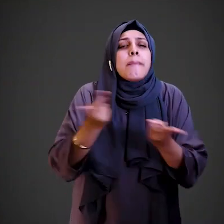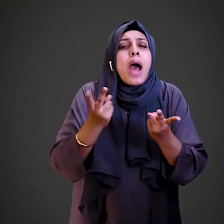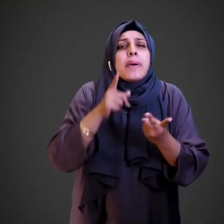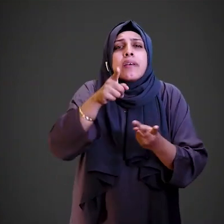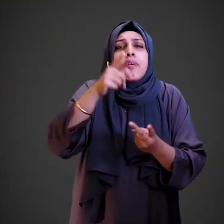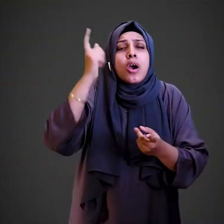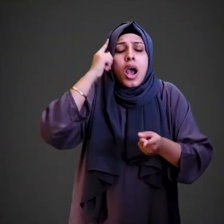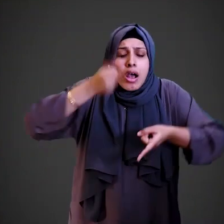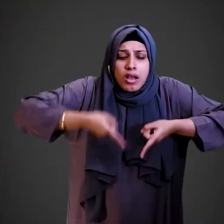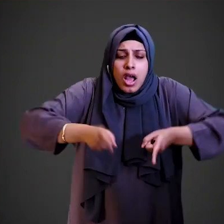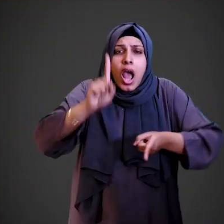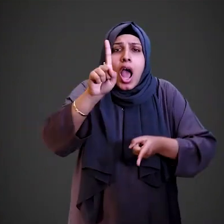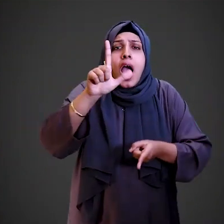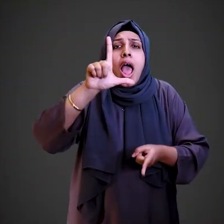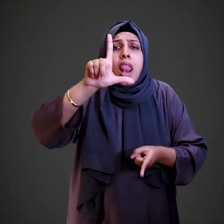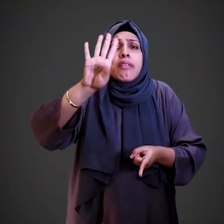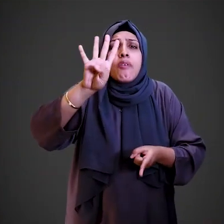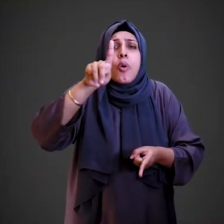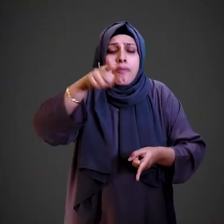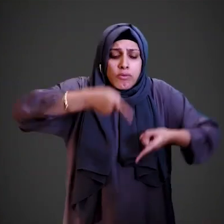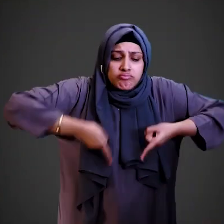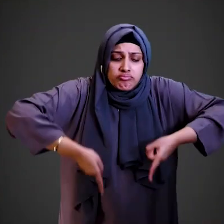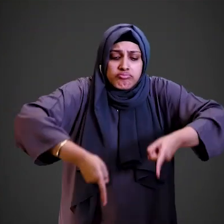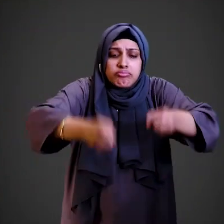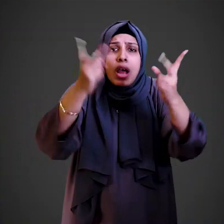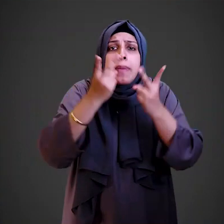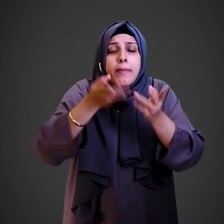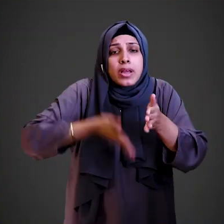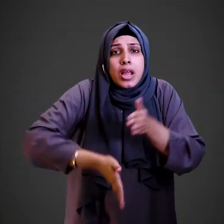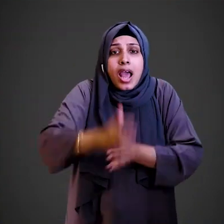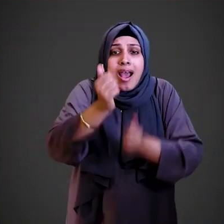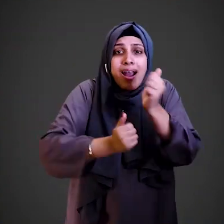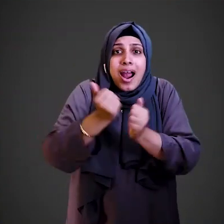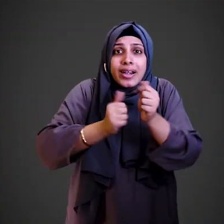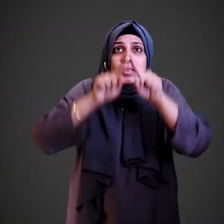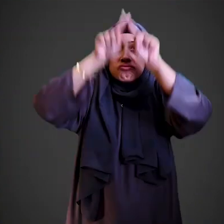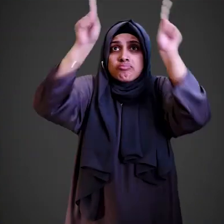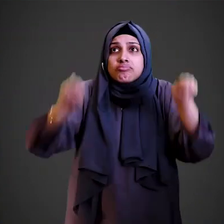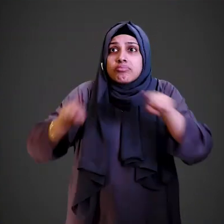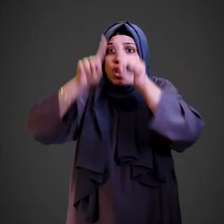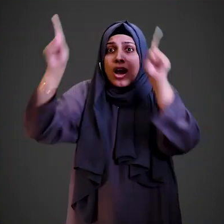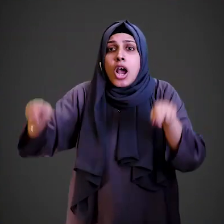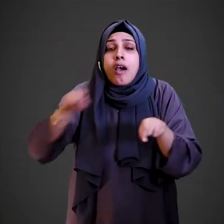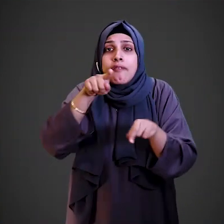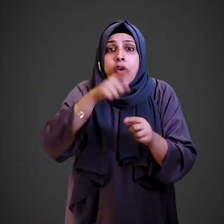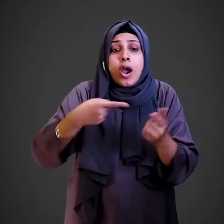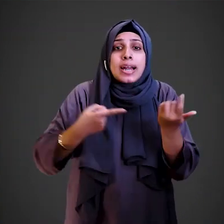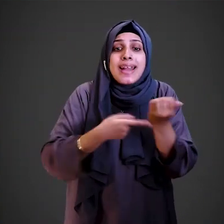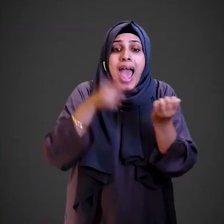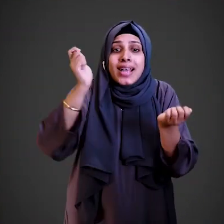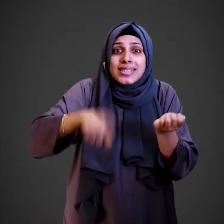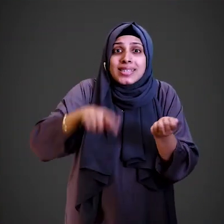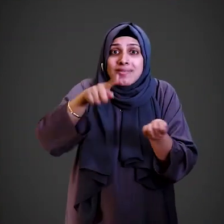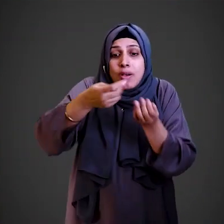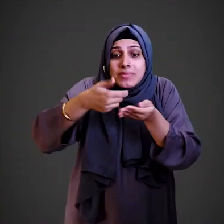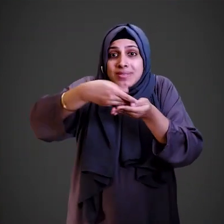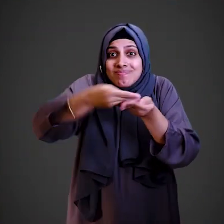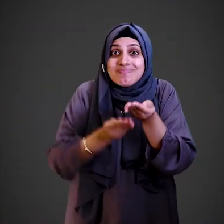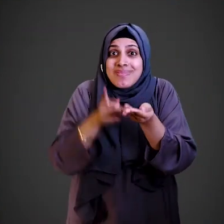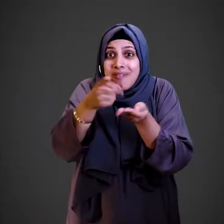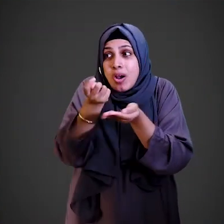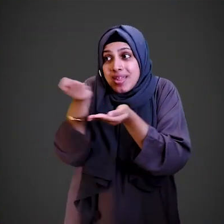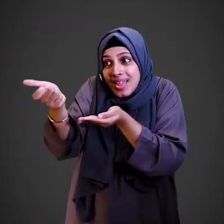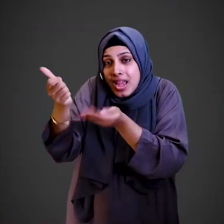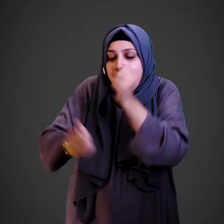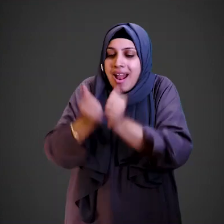बड़ी हाईवे या किसी बड़ी सड़क पे टोल टैक्स प्लाज़ा बने होते हैं जहाँ पर आवाम गुज़रते हुए टैक्स